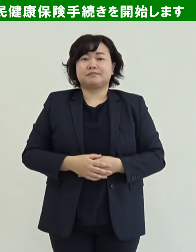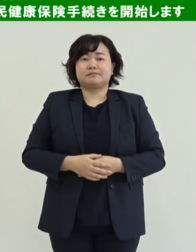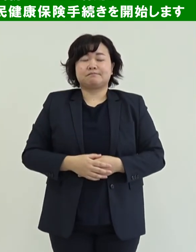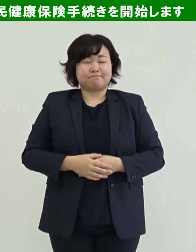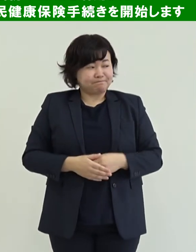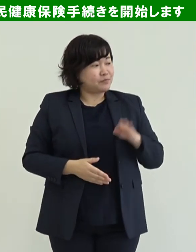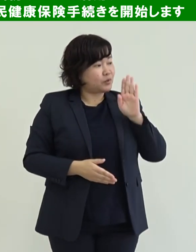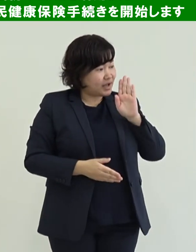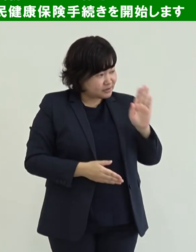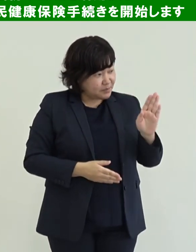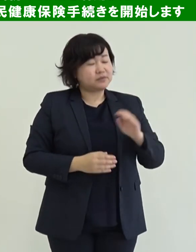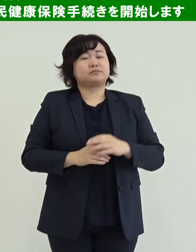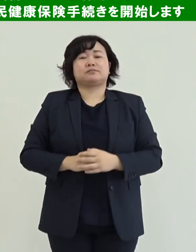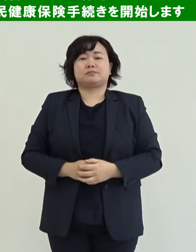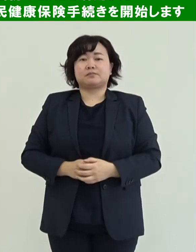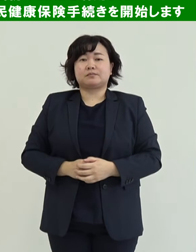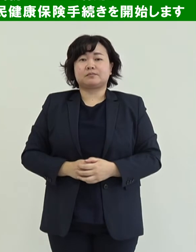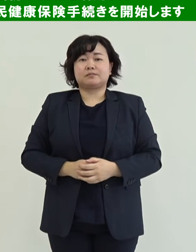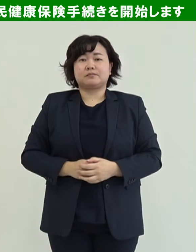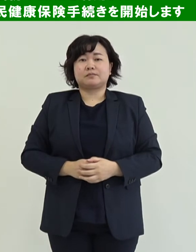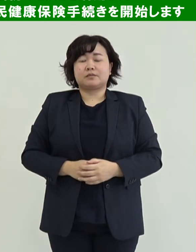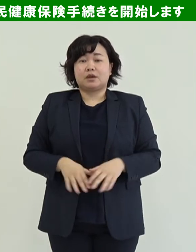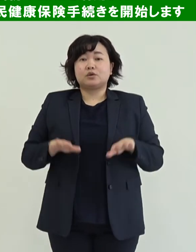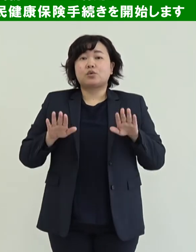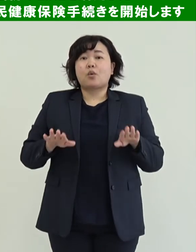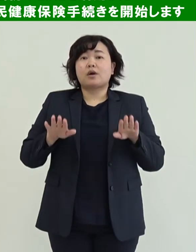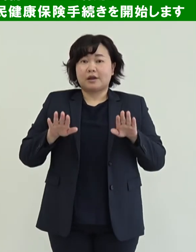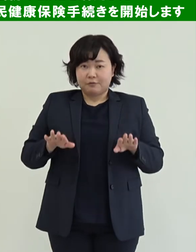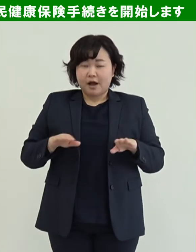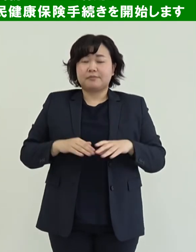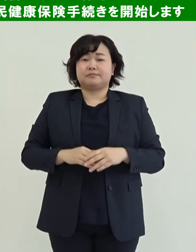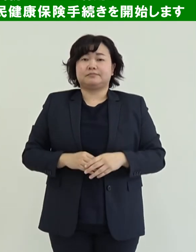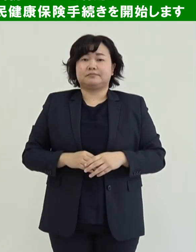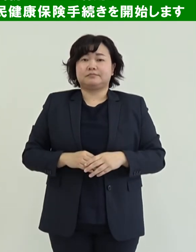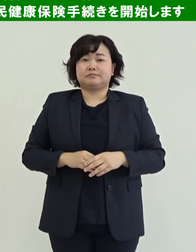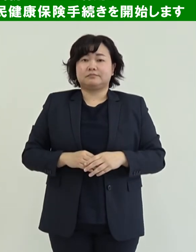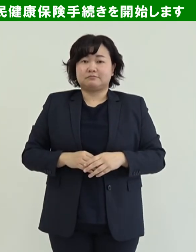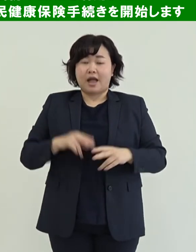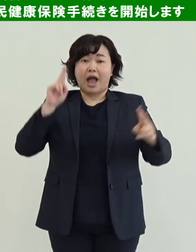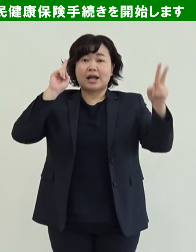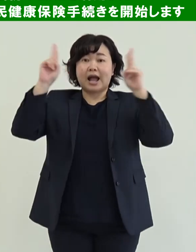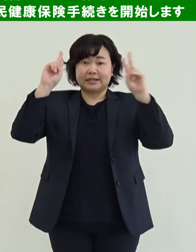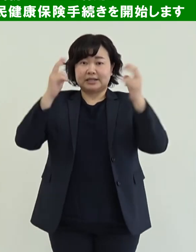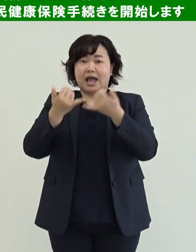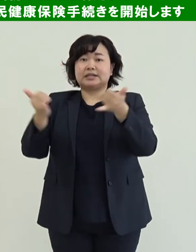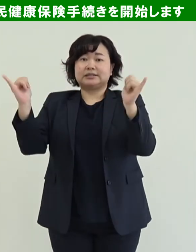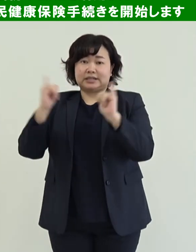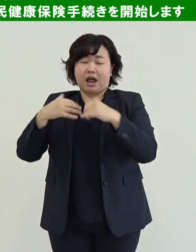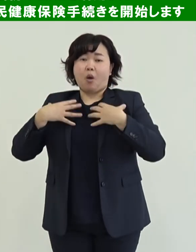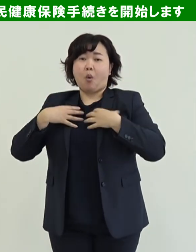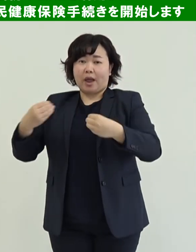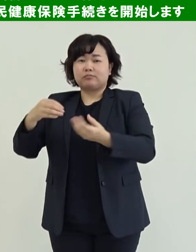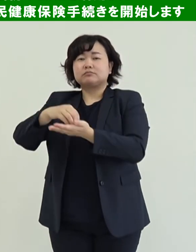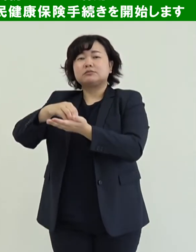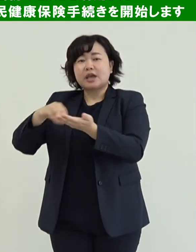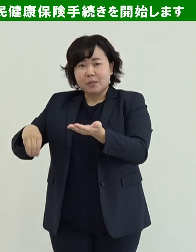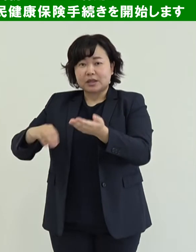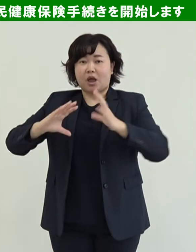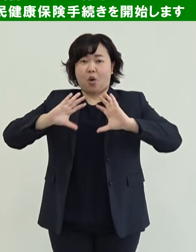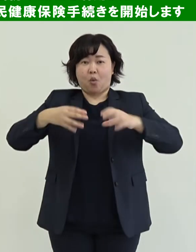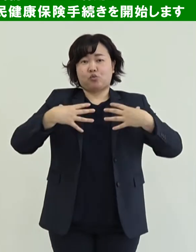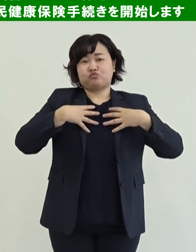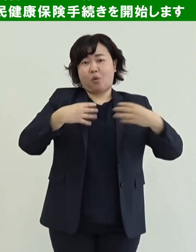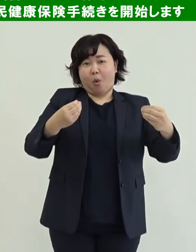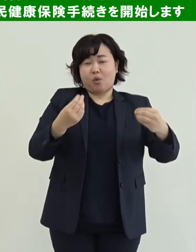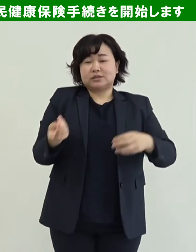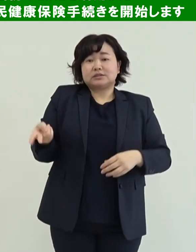それではちょっと作業お願いできますか今回は会社の社会保険を抜けられて国民健康保険を